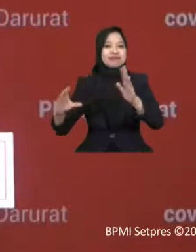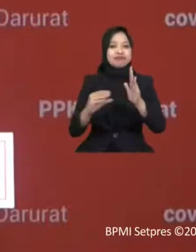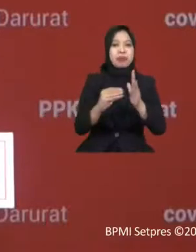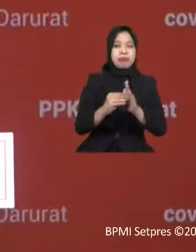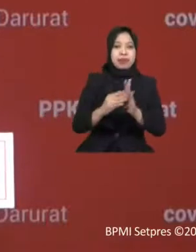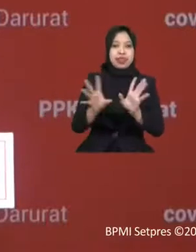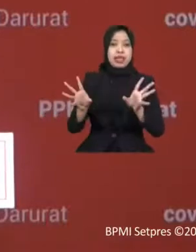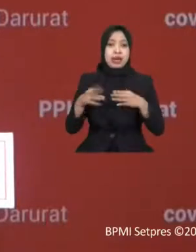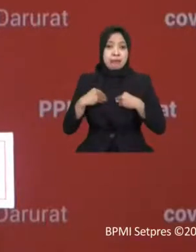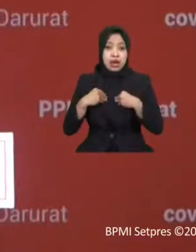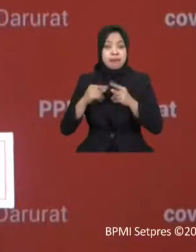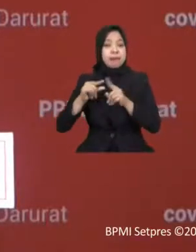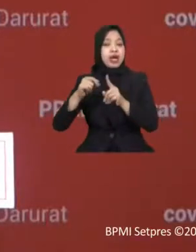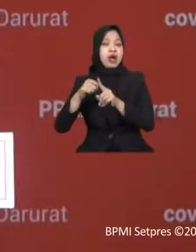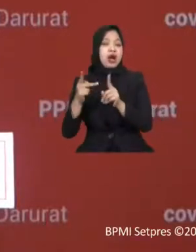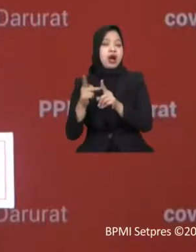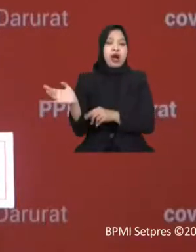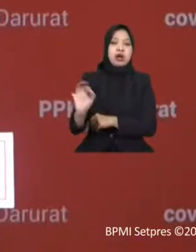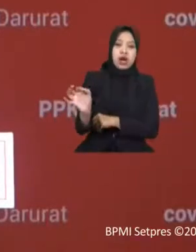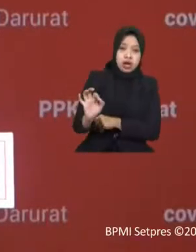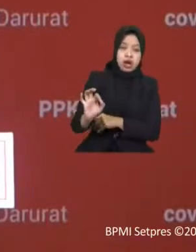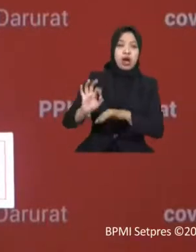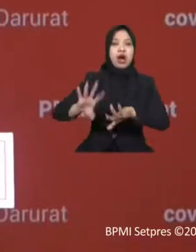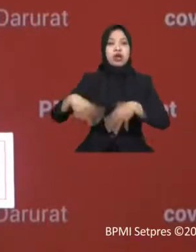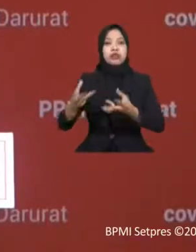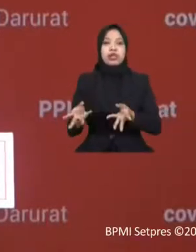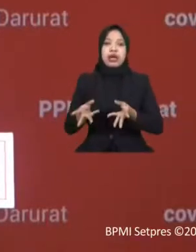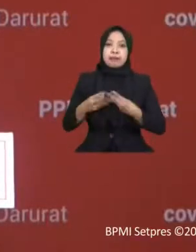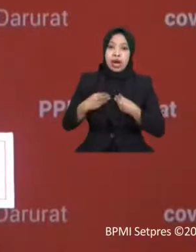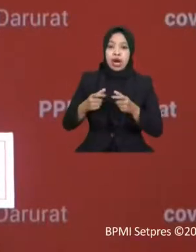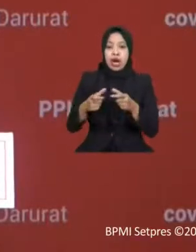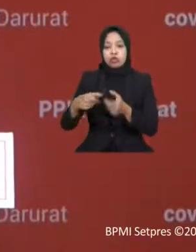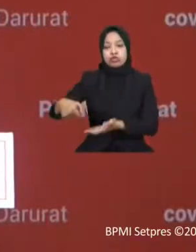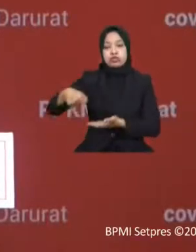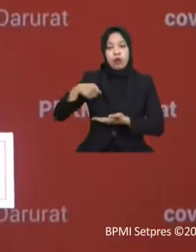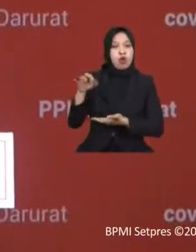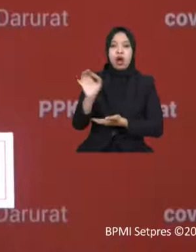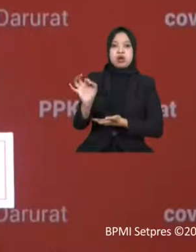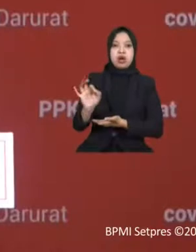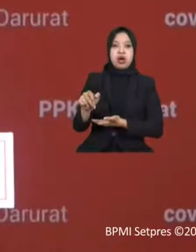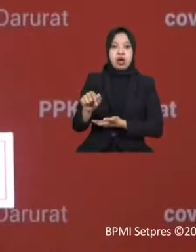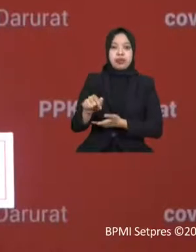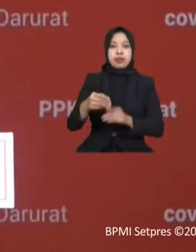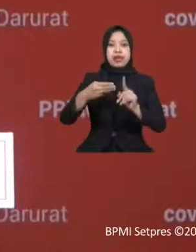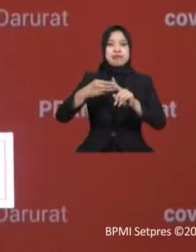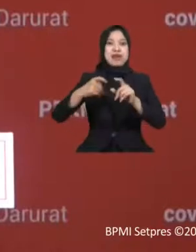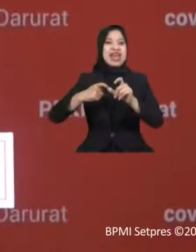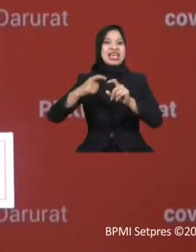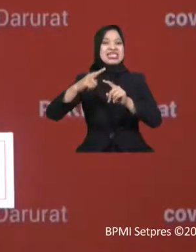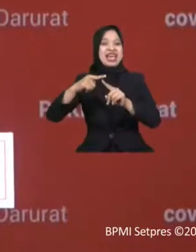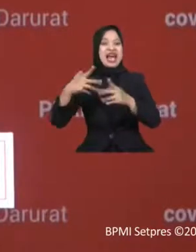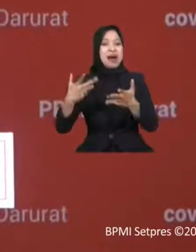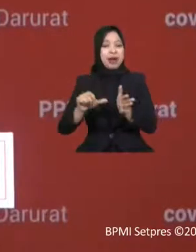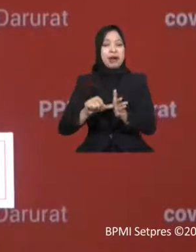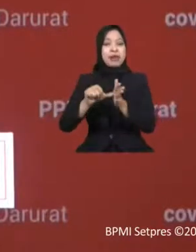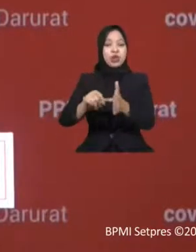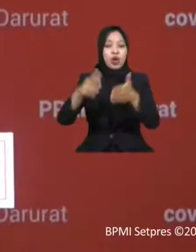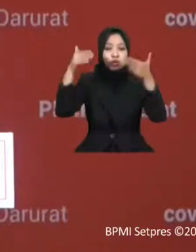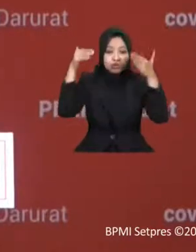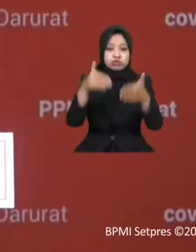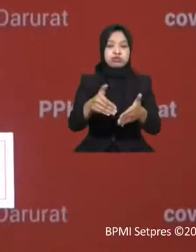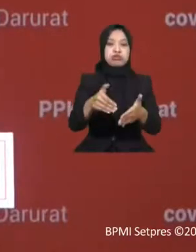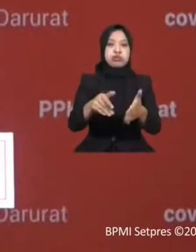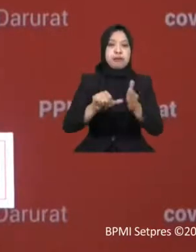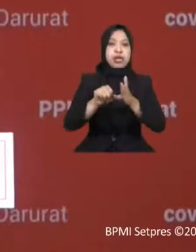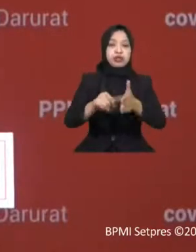tidak menerima PKH dan tidak menerima kartu sembako dsb merupakan Bansos khusus